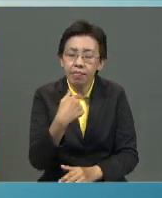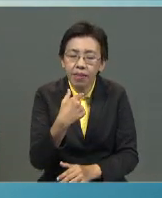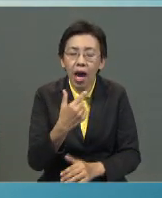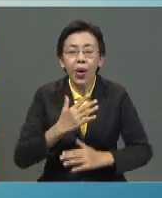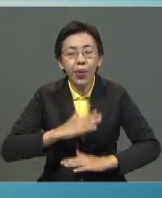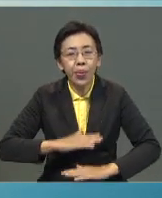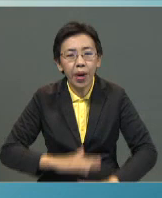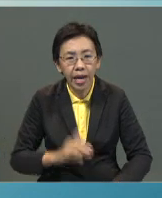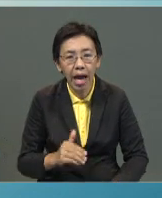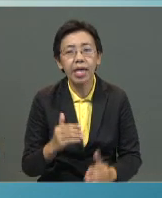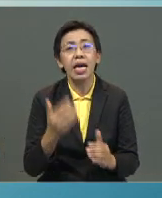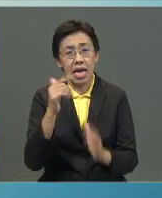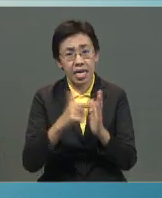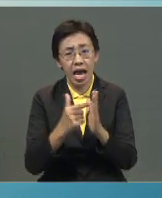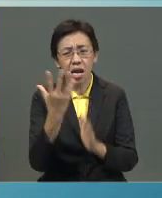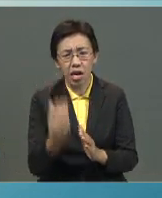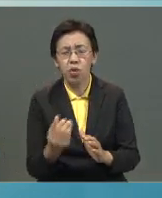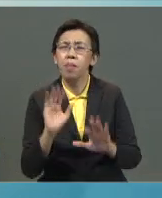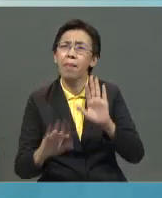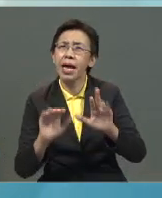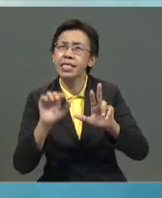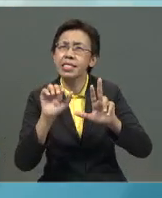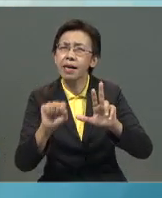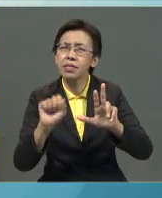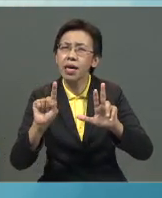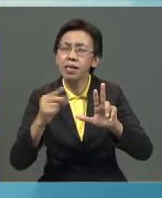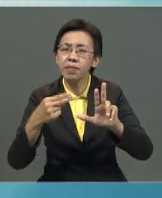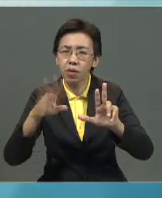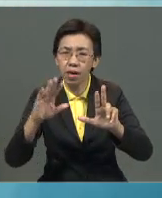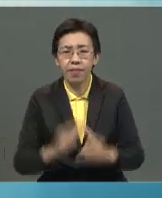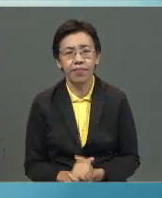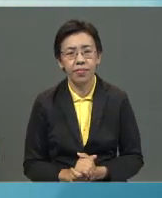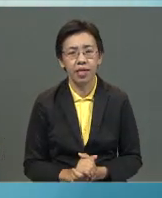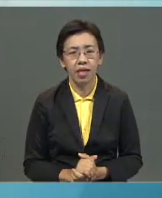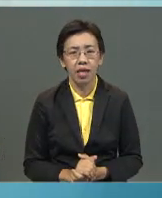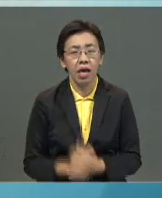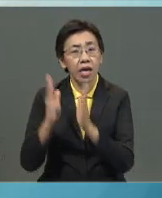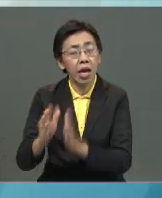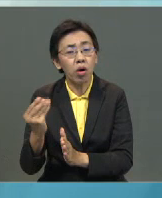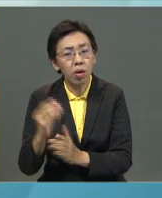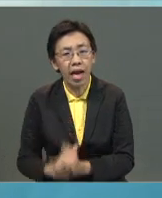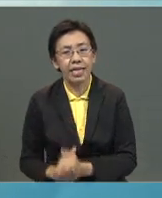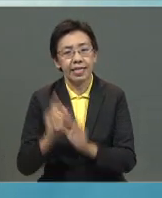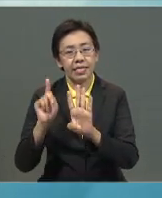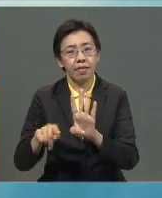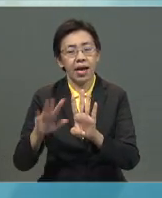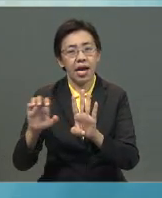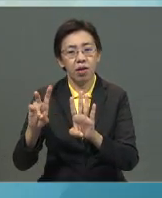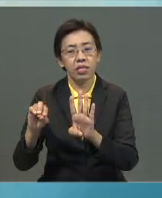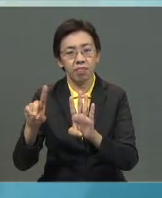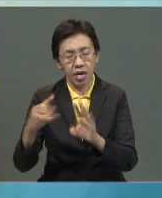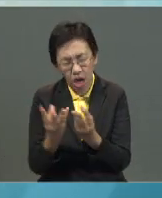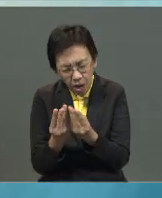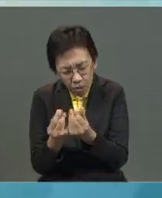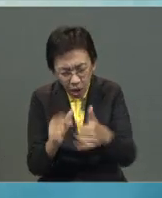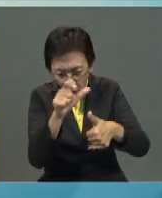นี่คือสิ่งที่เป็นทรัพยากรทั้งหมดที่เป็นเครื่องไม้เครื่องมือของทำแพทย์พยาบาลยาก็ยังใช้ได้นะครับโดยเฉพาะยาหลักก็คือฟ้าวิราเวียร์ที่เราบอกว่าเป็นยาที่เอาไว้ลดอาการทั้งหลายเนี่ยนะครับจริงๆไม่ใช่เป็นยารักษาร้อยเปอร์เซ็นต์นะครับแต่อย่างน้อยใช้แล้วบรรเทาอาการลงมาก็เกือบ4แสนเม็ดนะครับประมาณ 3แสนหนึ่งหมื่นกว่านะครับใช้ได้ประมาณ4,500 71คนอันนี้ก็กำหนดเป็นคนมาเลยครับส่วนยางข้างล่างนี้ก็เป็นยาปรับประกอบที่มีชื่อว่าน่าจะมีส่วนช่วยทั้งหลายก็จะเตรียมไว้พอสมควรครับนี่คือสิ่งที่เตรียมไว้แล้วครับ